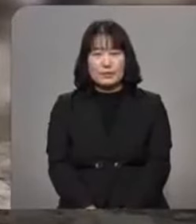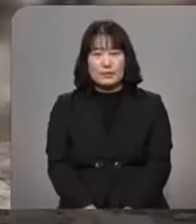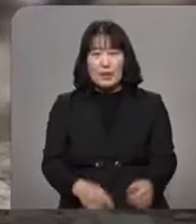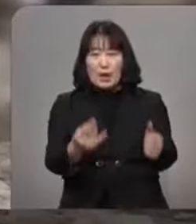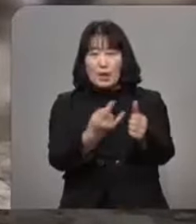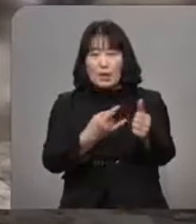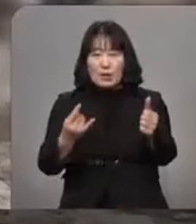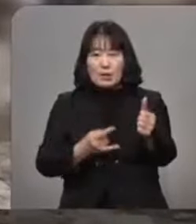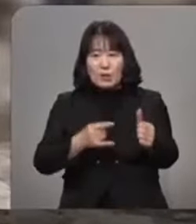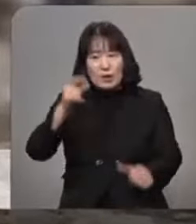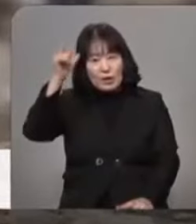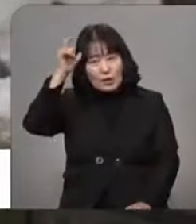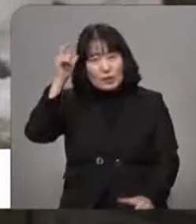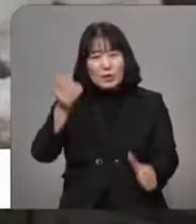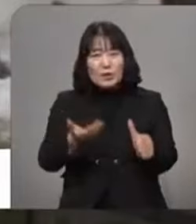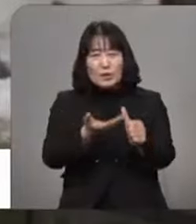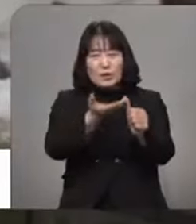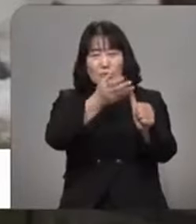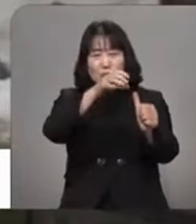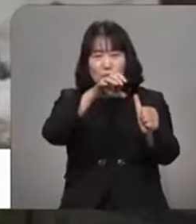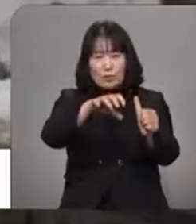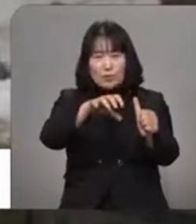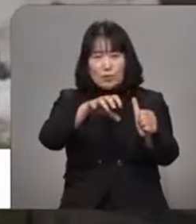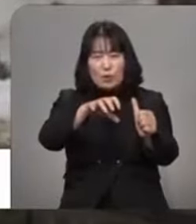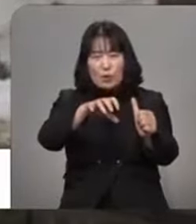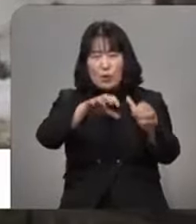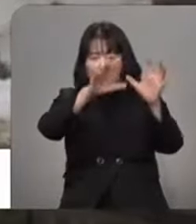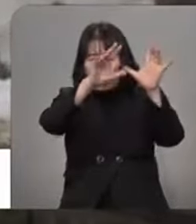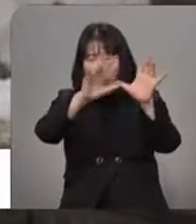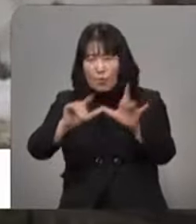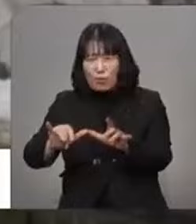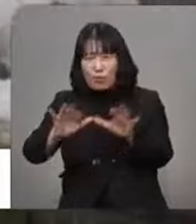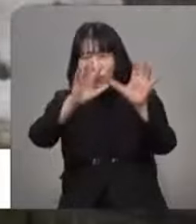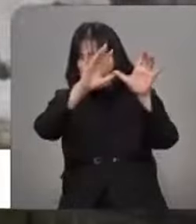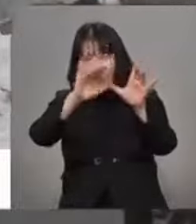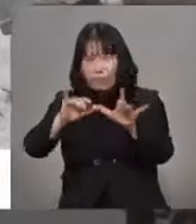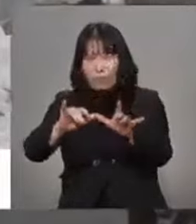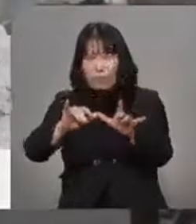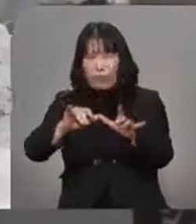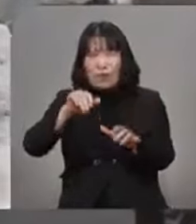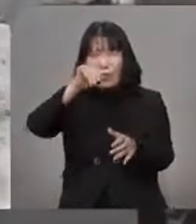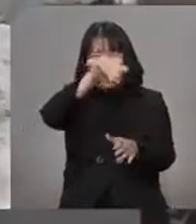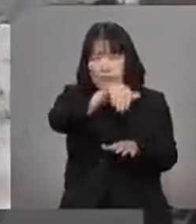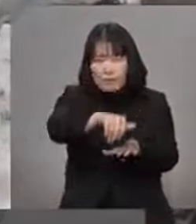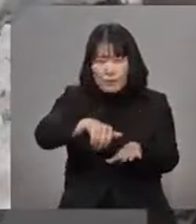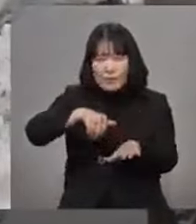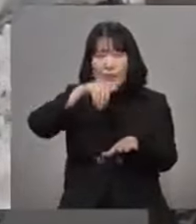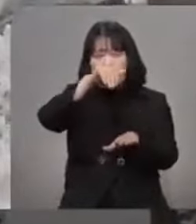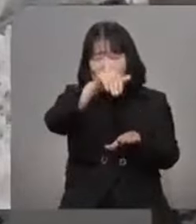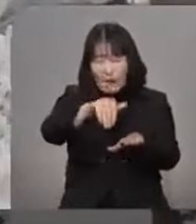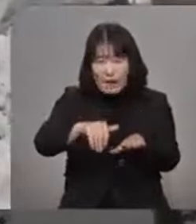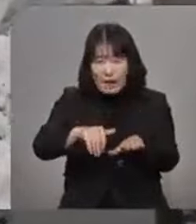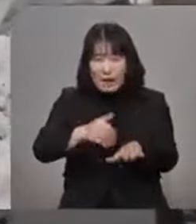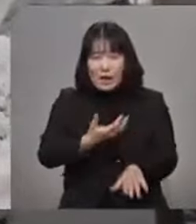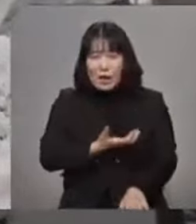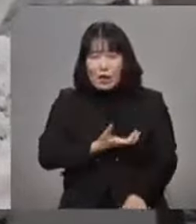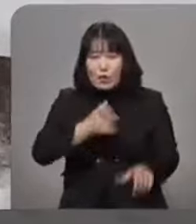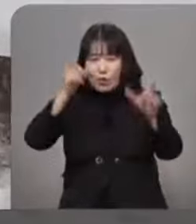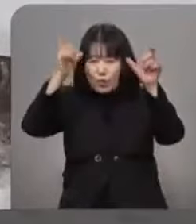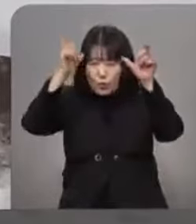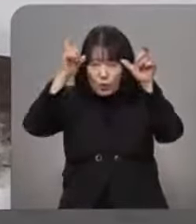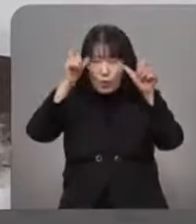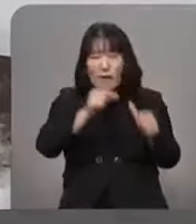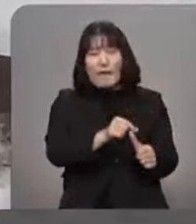횡성의 한 축사가 있던 자리입니다. 쉴 새 없이 내리는 눈을 뚫고 중장비가 진입합니다. 젖소 40여 마리를